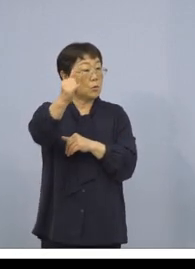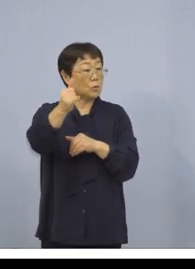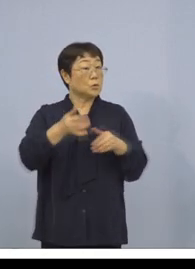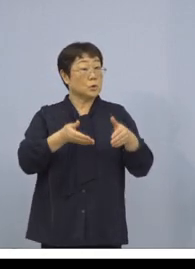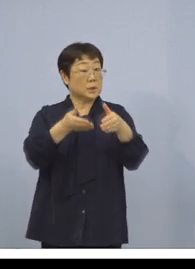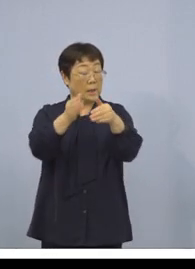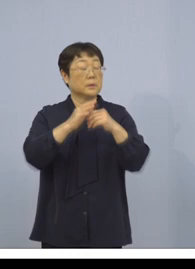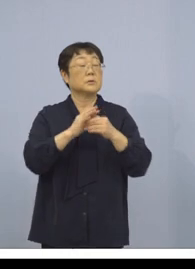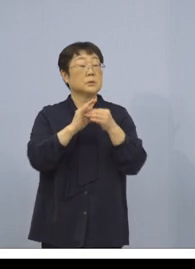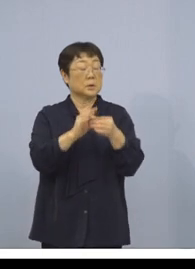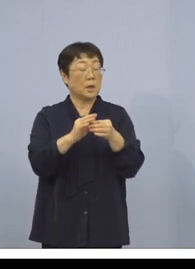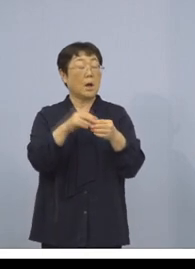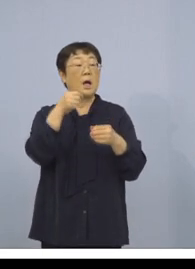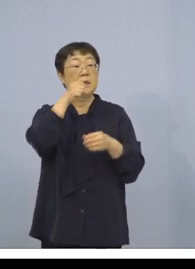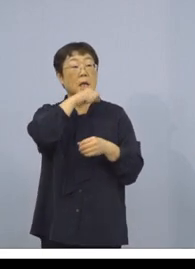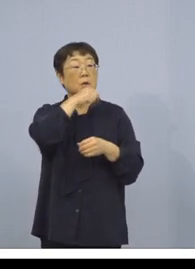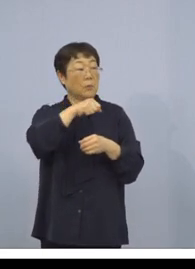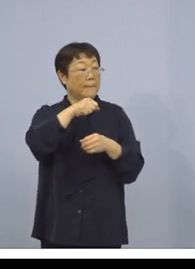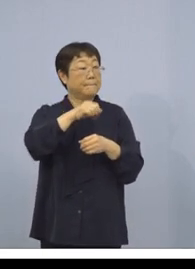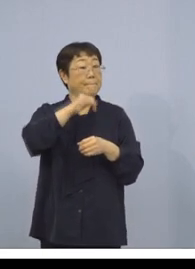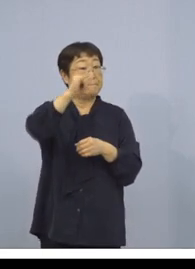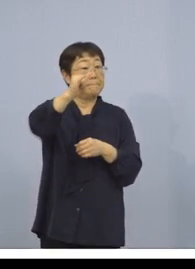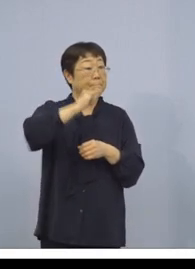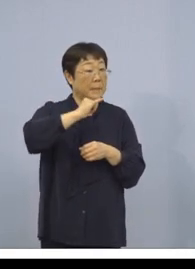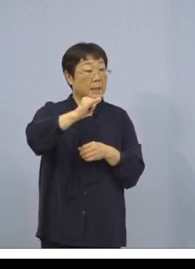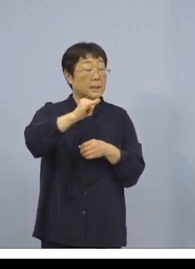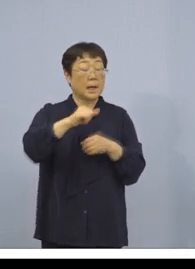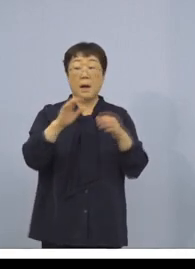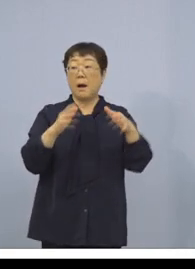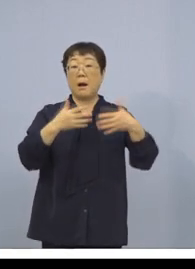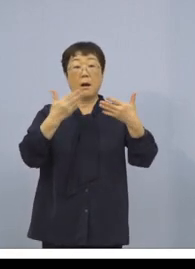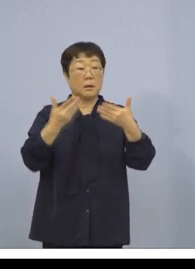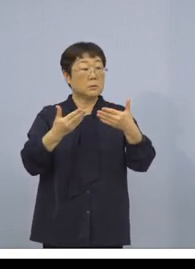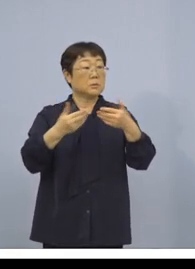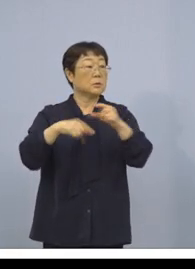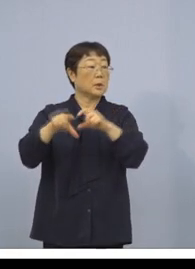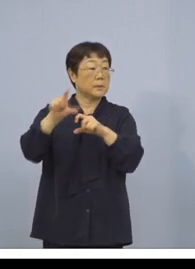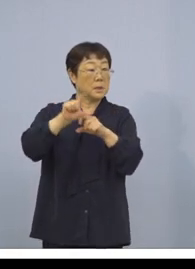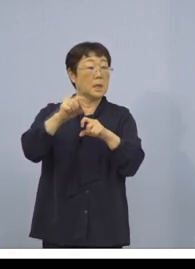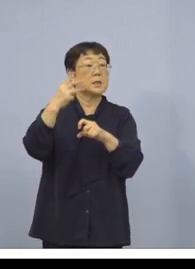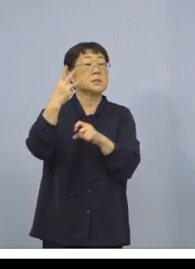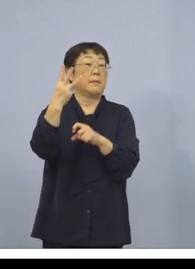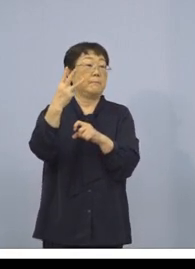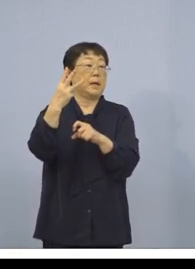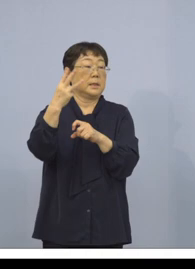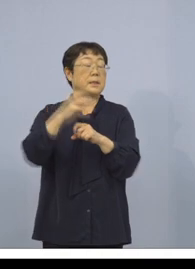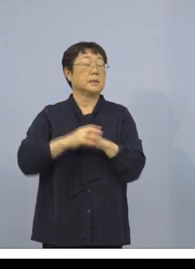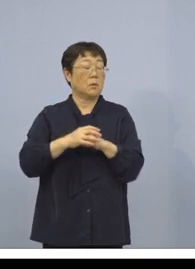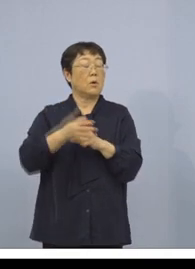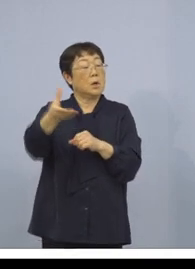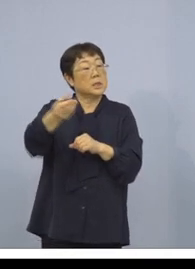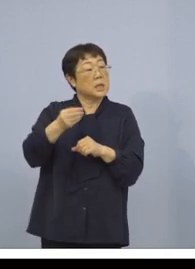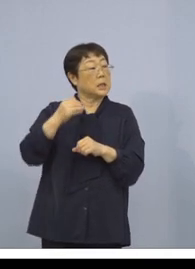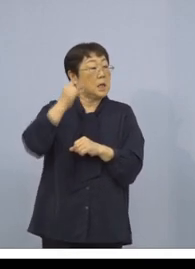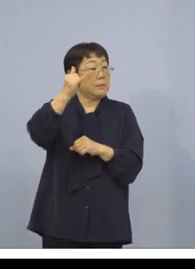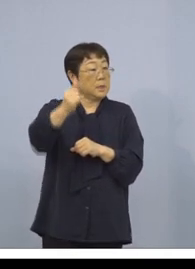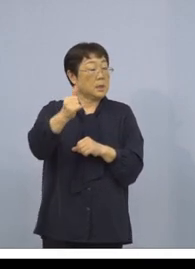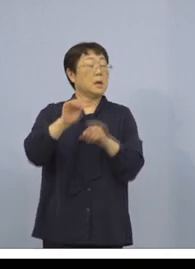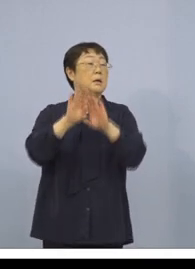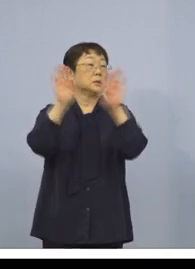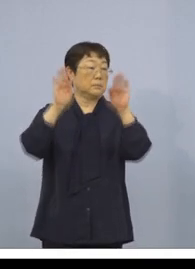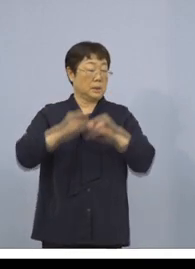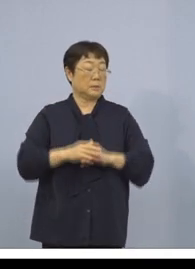、台湾便がご承知の通り春に比べて3倍のスターラックスチャーター便ということでありますけれども